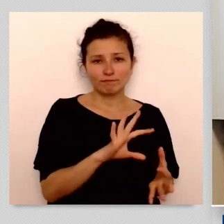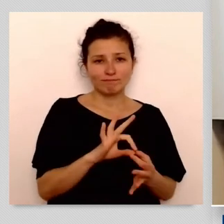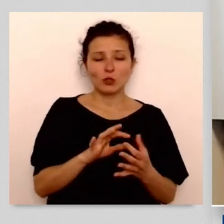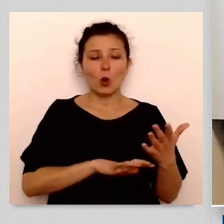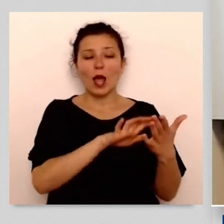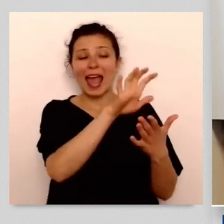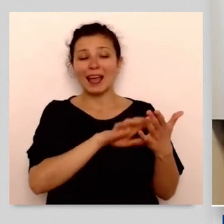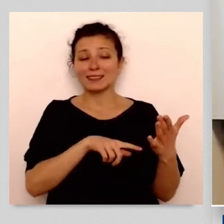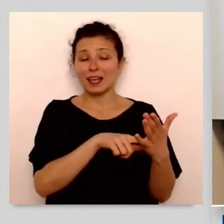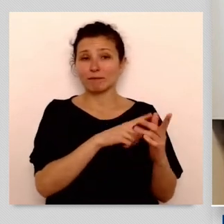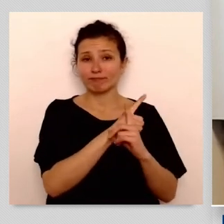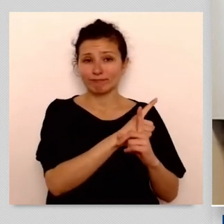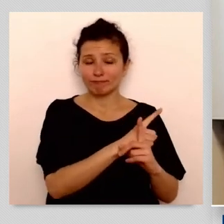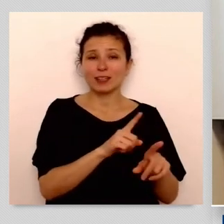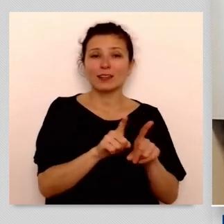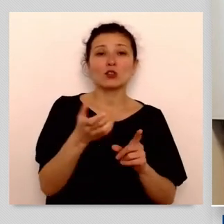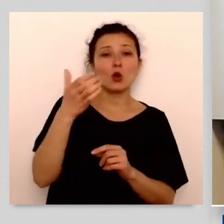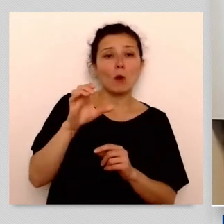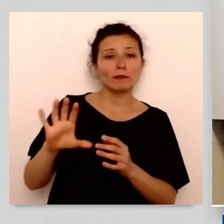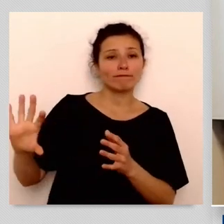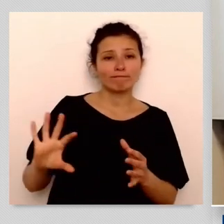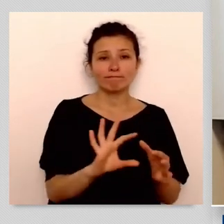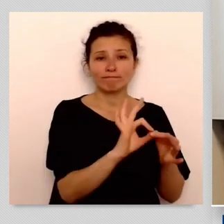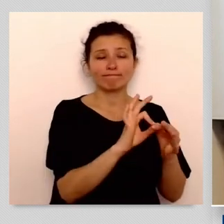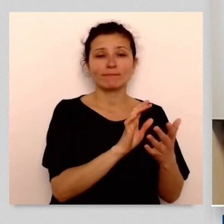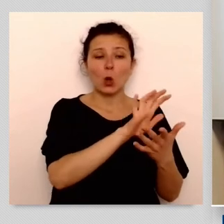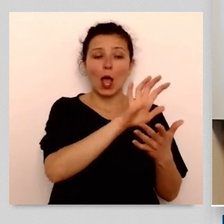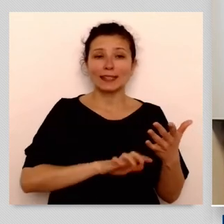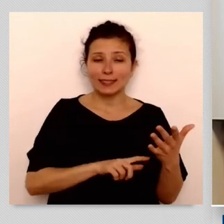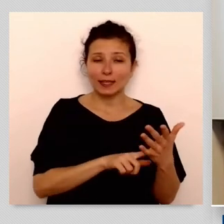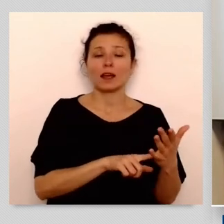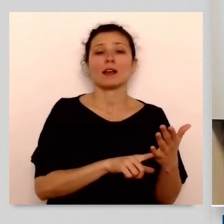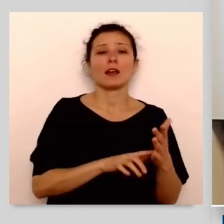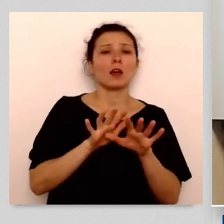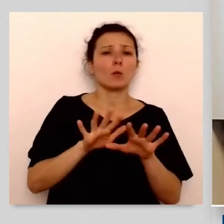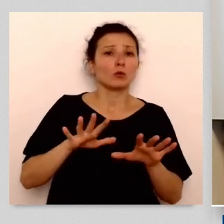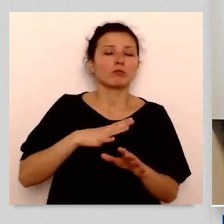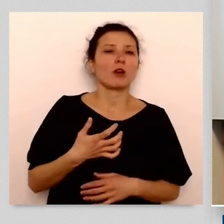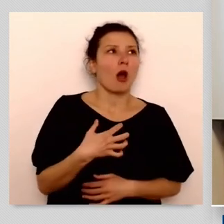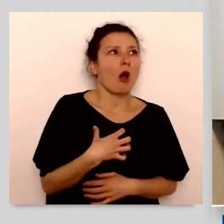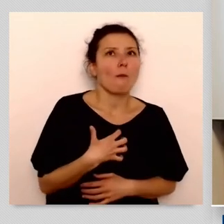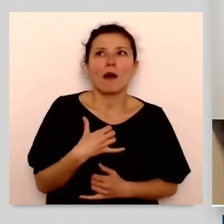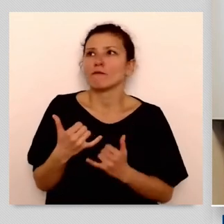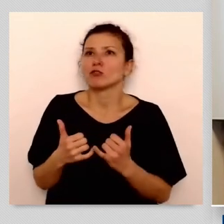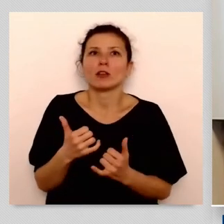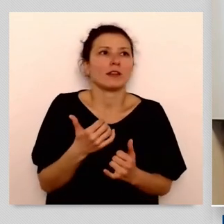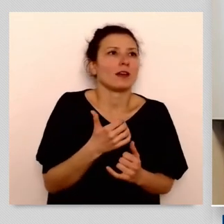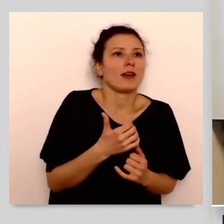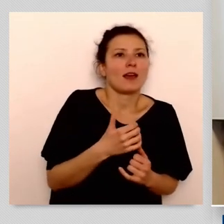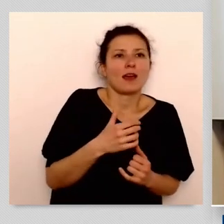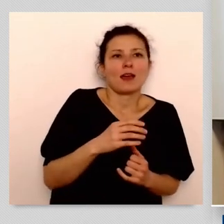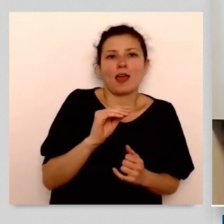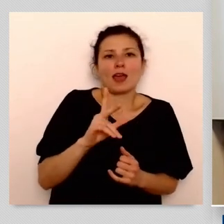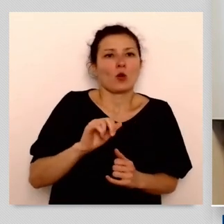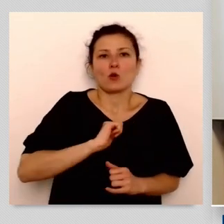oraz komentarzami, które pojawiły się do niego, bo dużo pojawiło się takich obaw, że jeśli nie ekorepublika, to